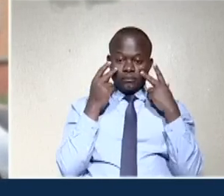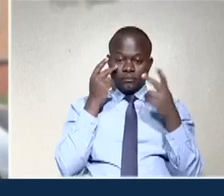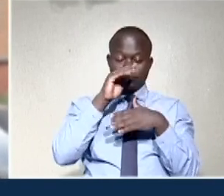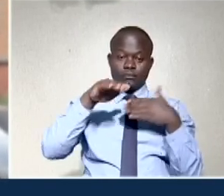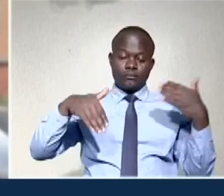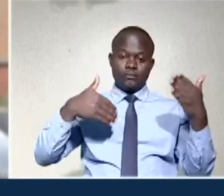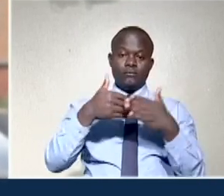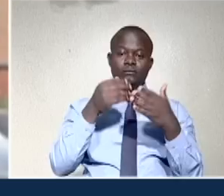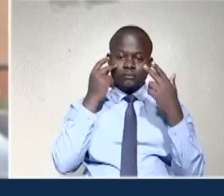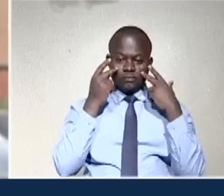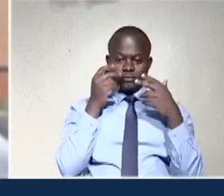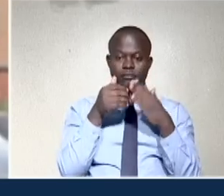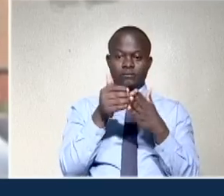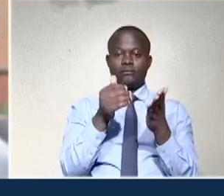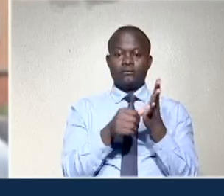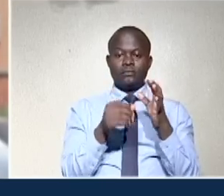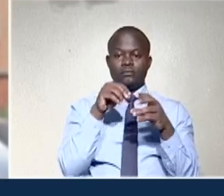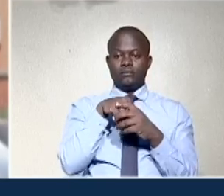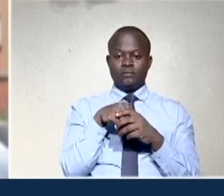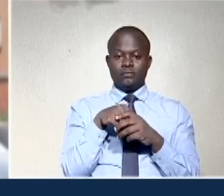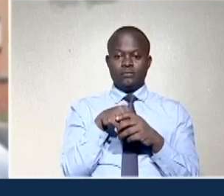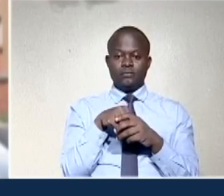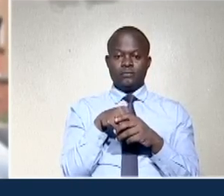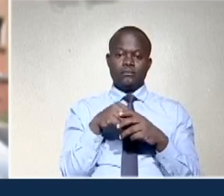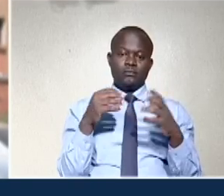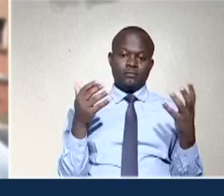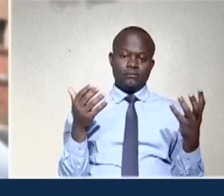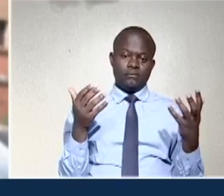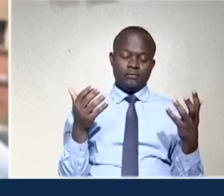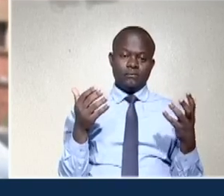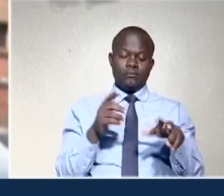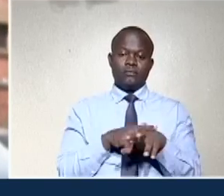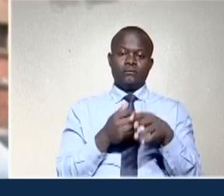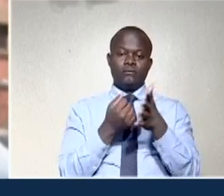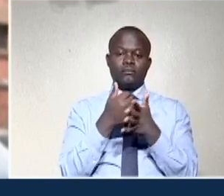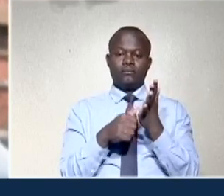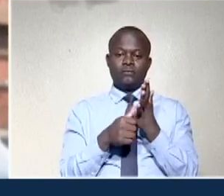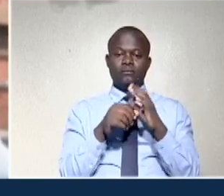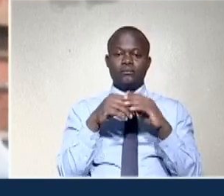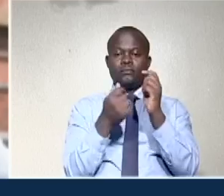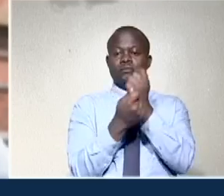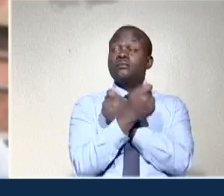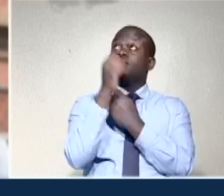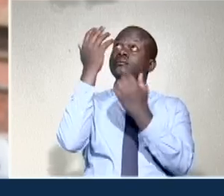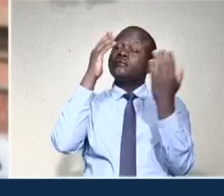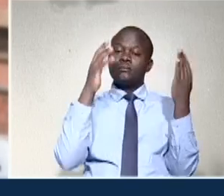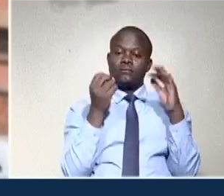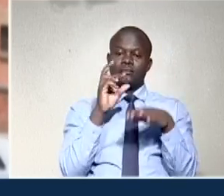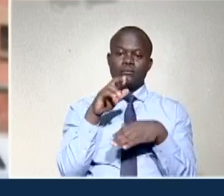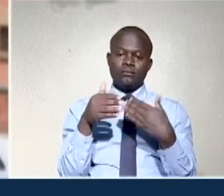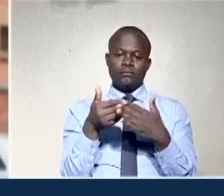byose kikareba izo risk zirimo zuko igihe havutse ibibazo yenda ku mihindukire y'ikirere cyangwa